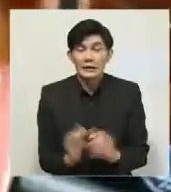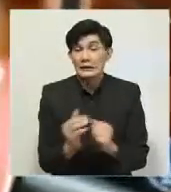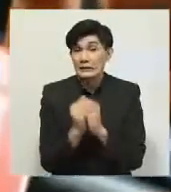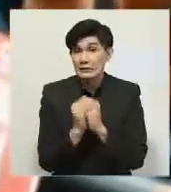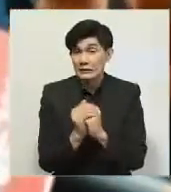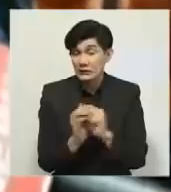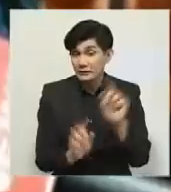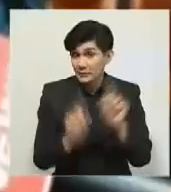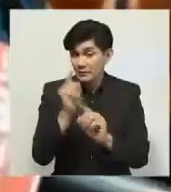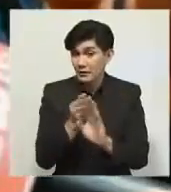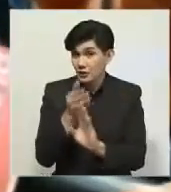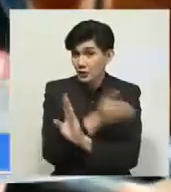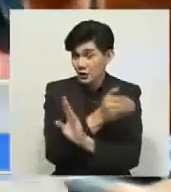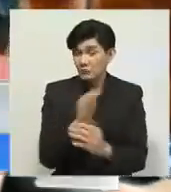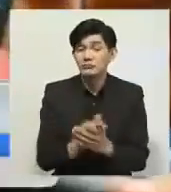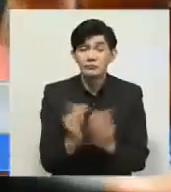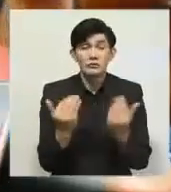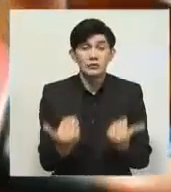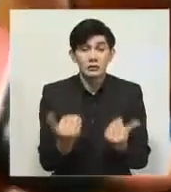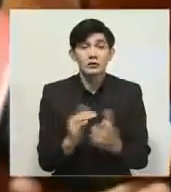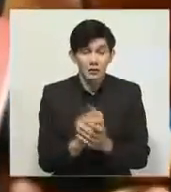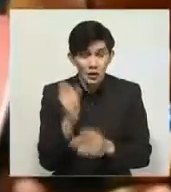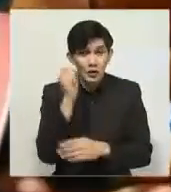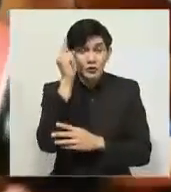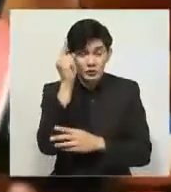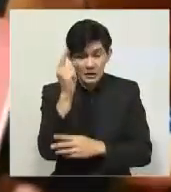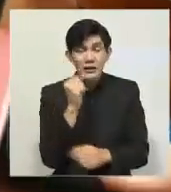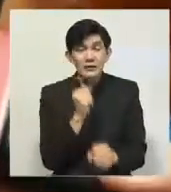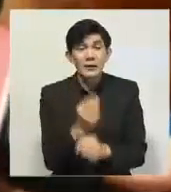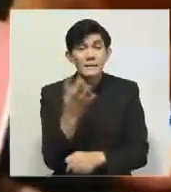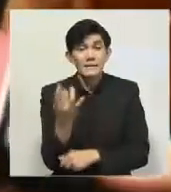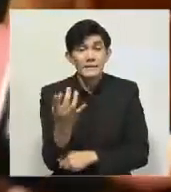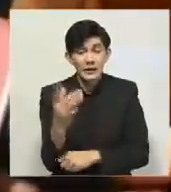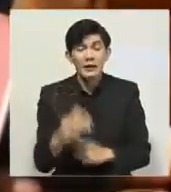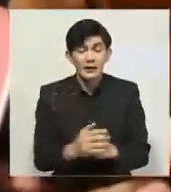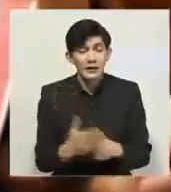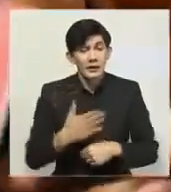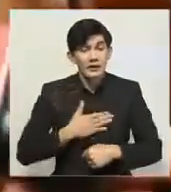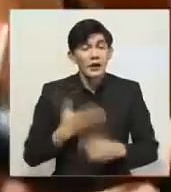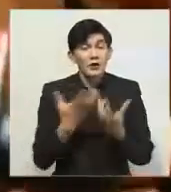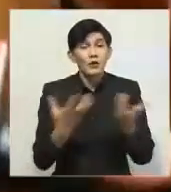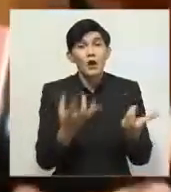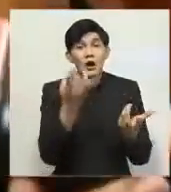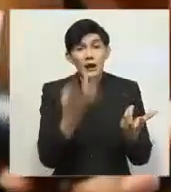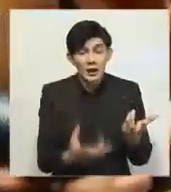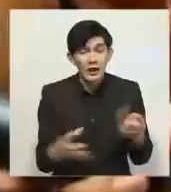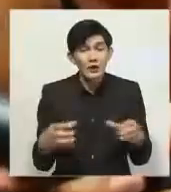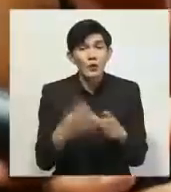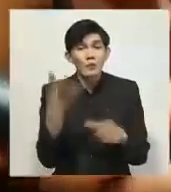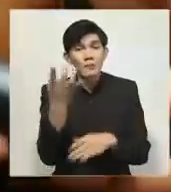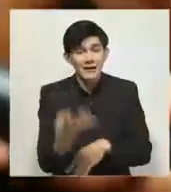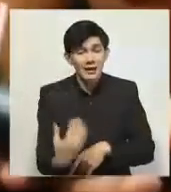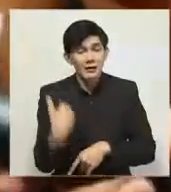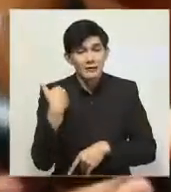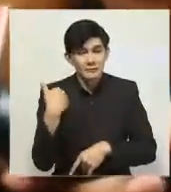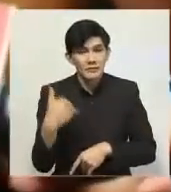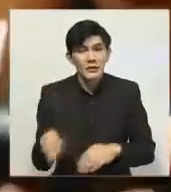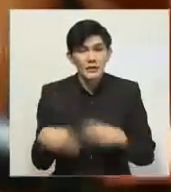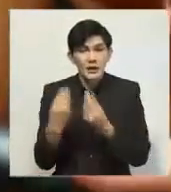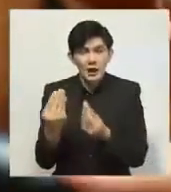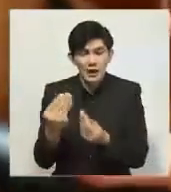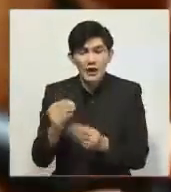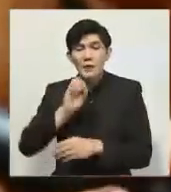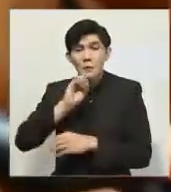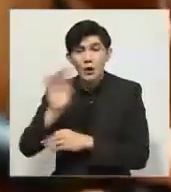นนะครับก็ตอนนี้เขาเข้าใจแล้วว่าเราทำอะไรอยู่นะครับแล้วเรามีอุปกรณ์อะไรบ้างเรามีทีมอะไรบ้างนะครับก็ให้โจทย์เข้าไ